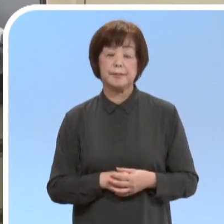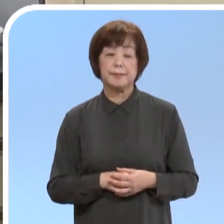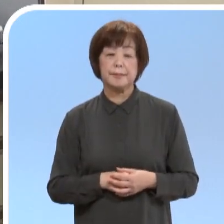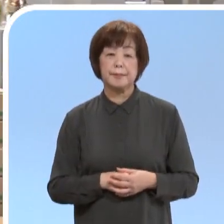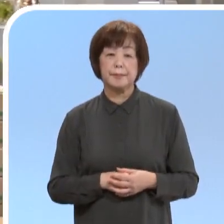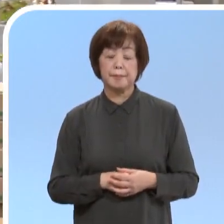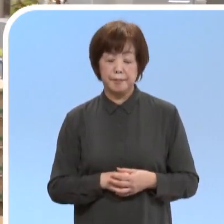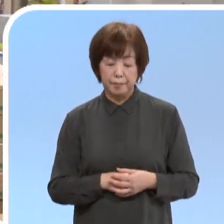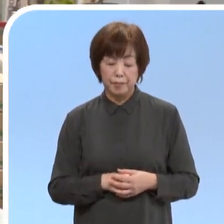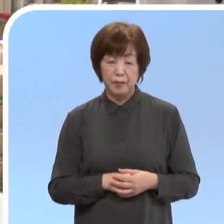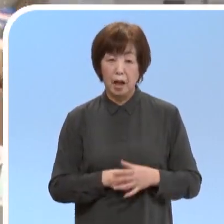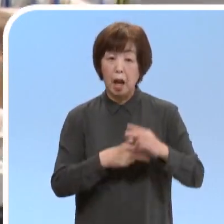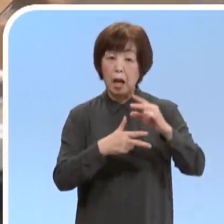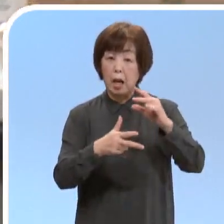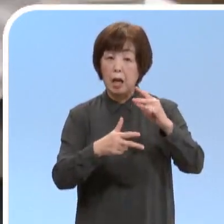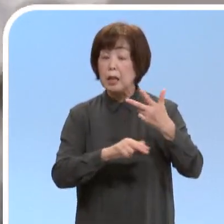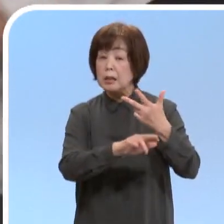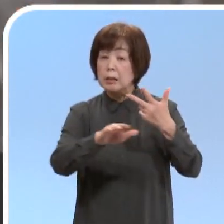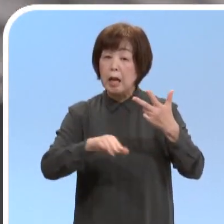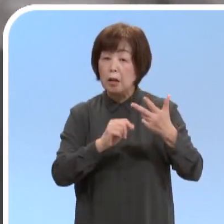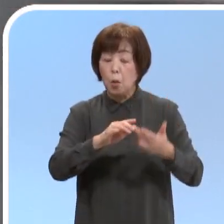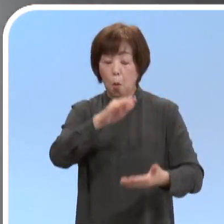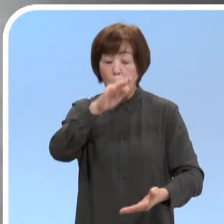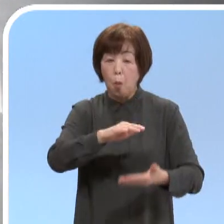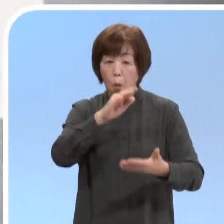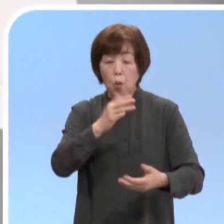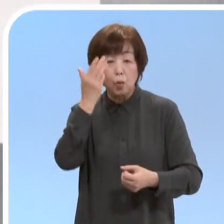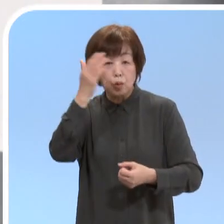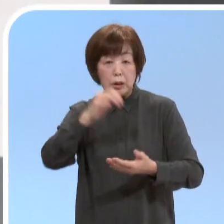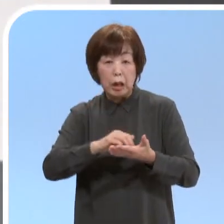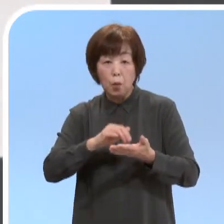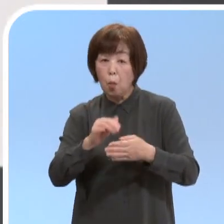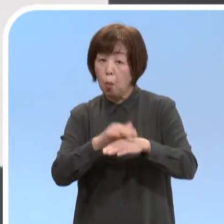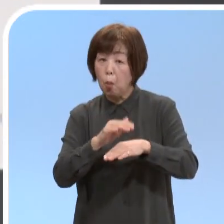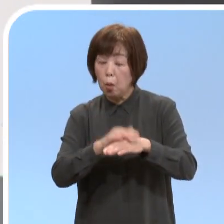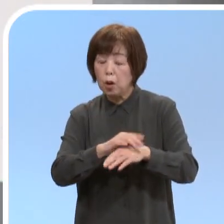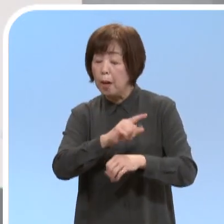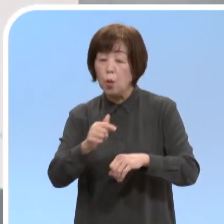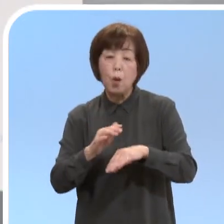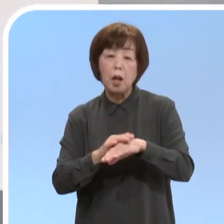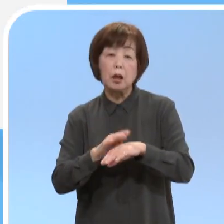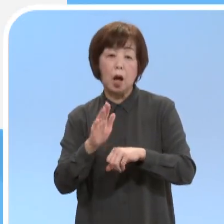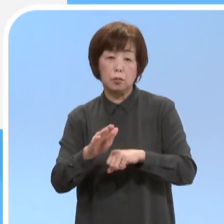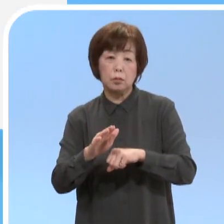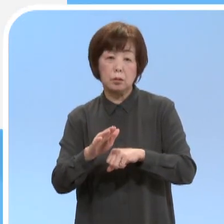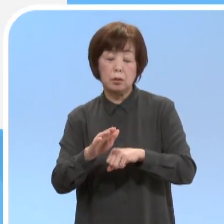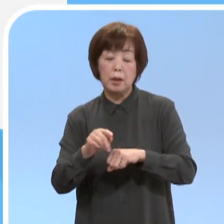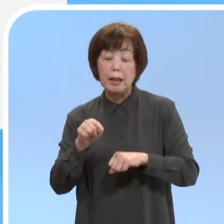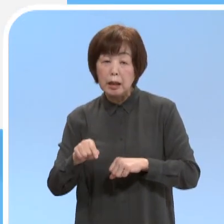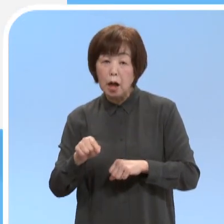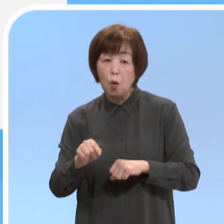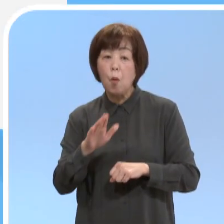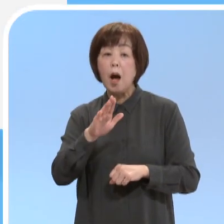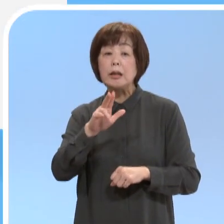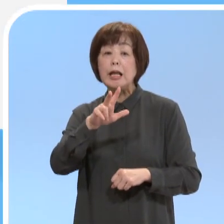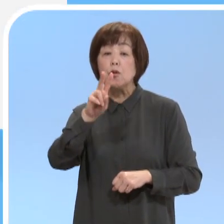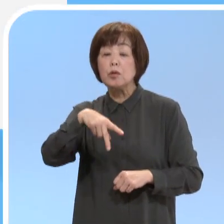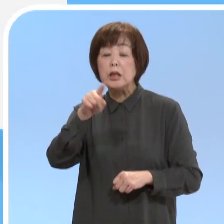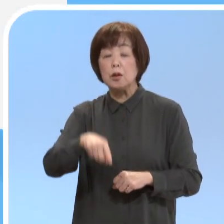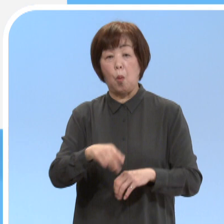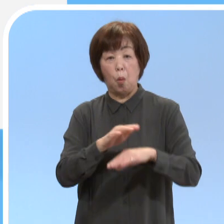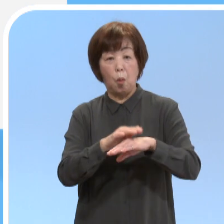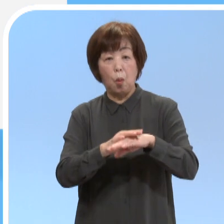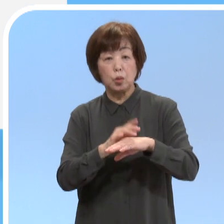ますはい資源量の推定方法にはいろんなやり方があるんですけどイカナゴはちょっとデルリー法っていうやり方で